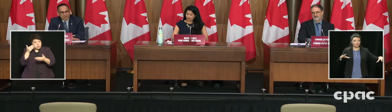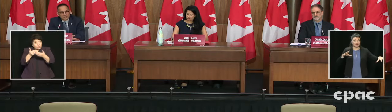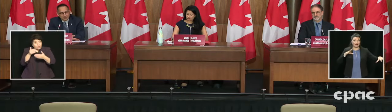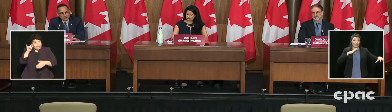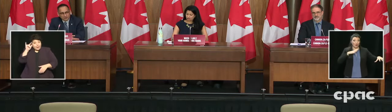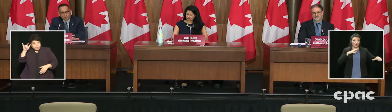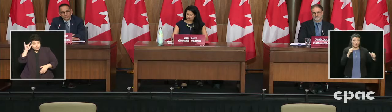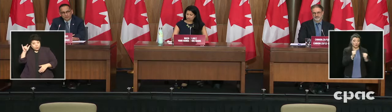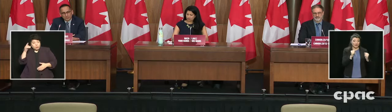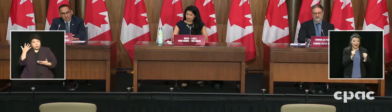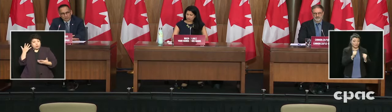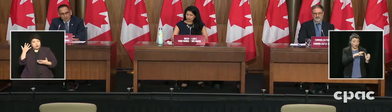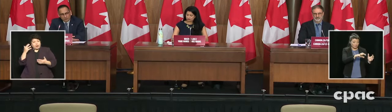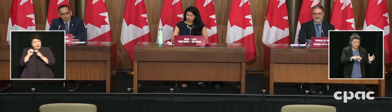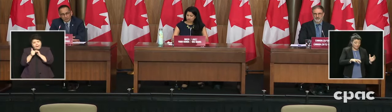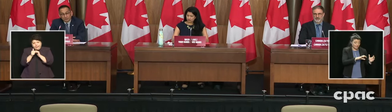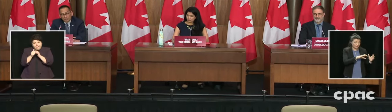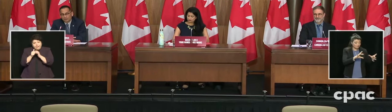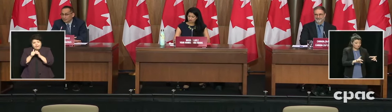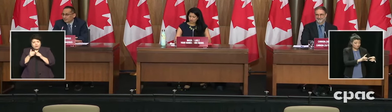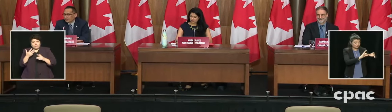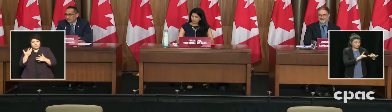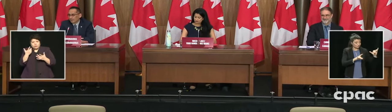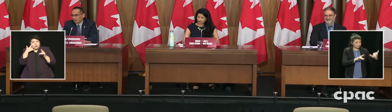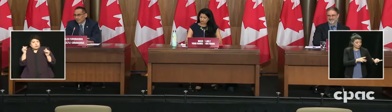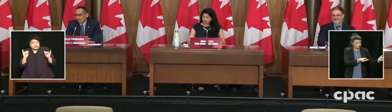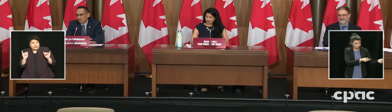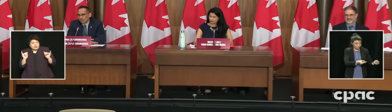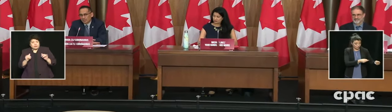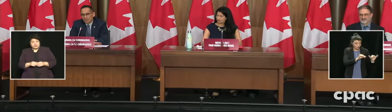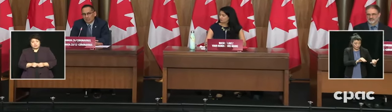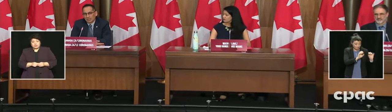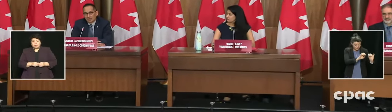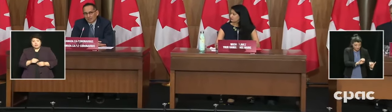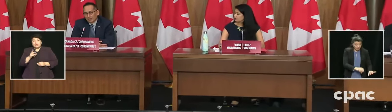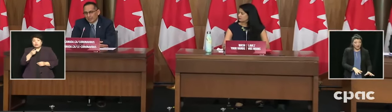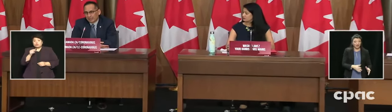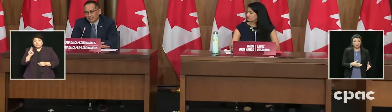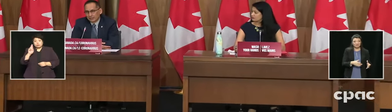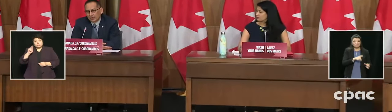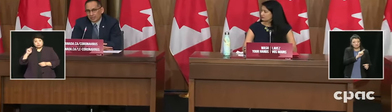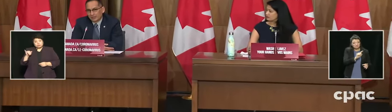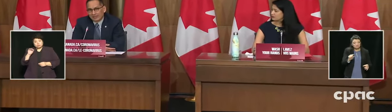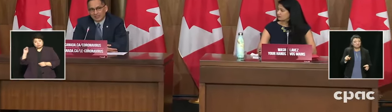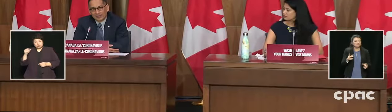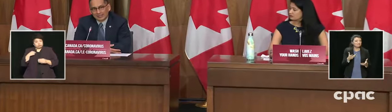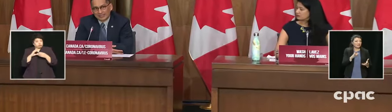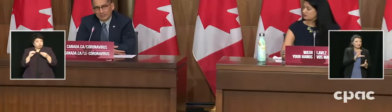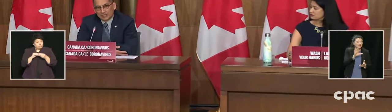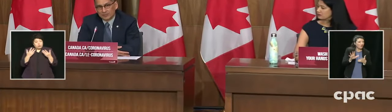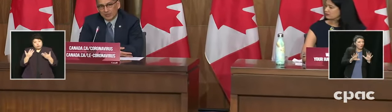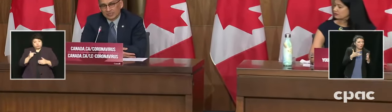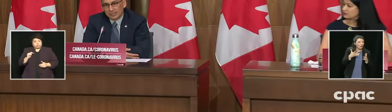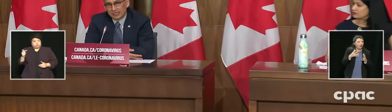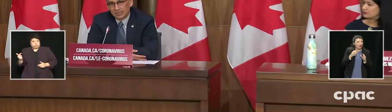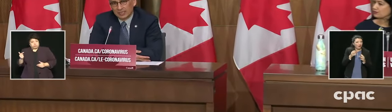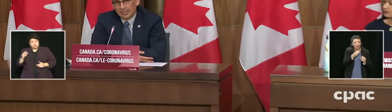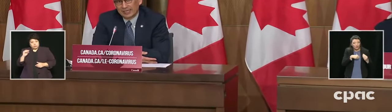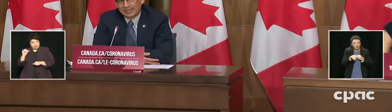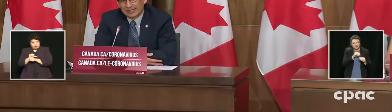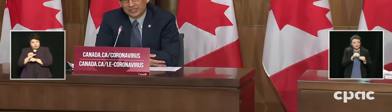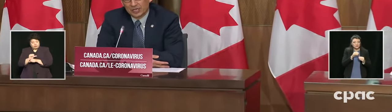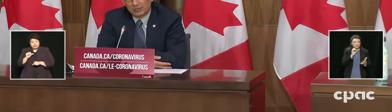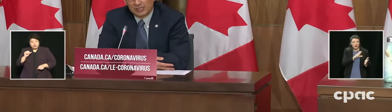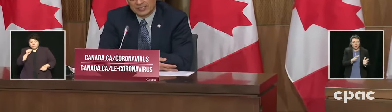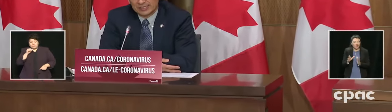Merci, c'est Dr. Njoo. Je peux aussi passer la parole à ma collègue, Mme Reza, mais je pense que